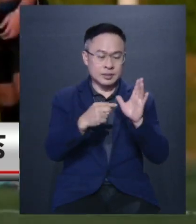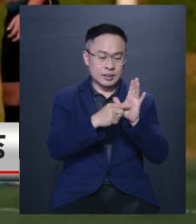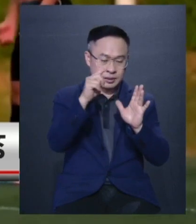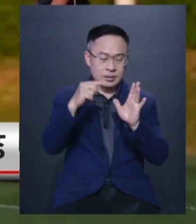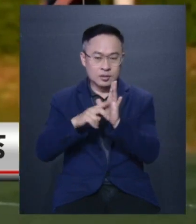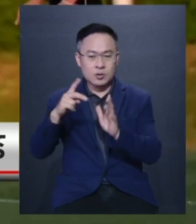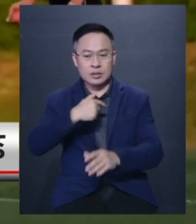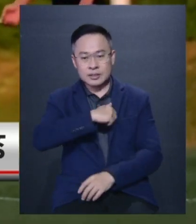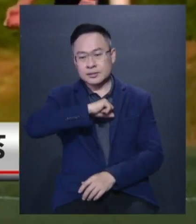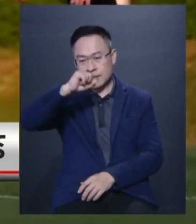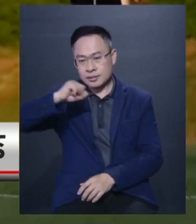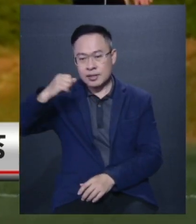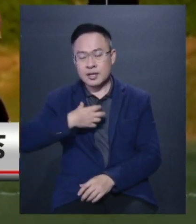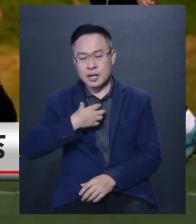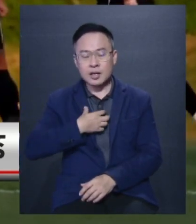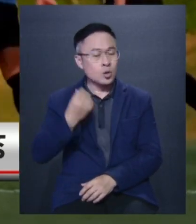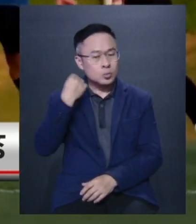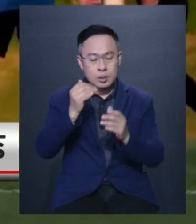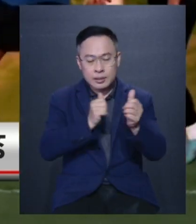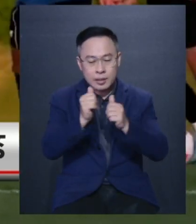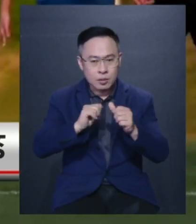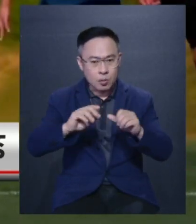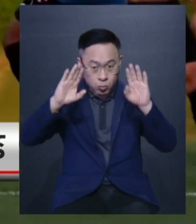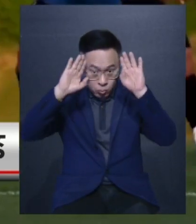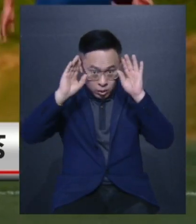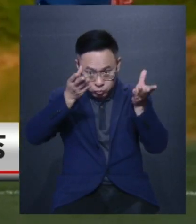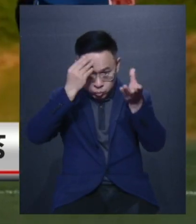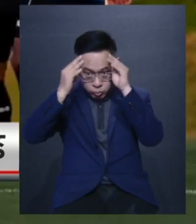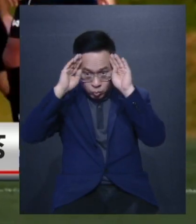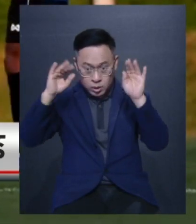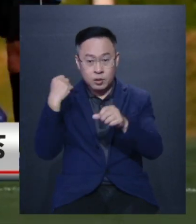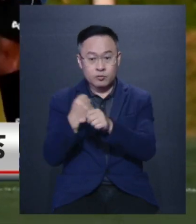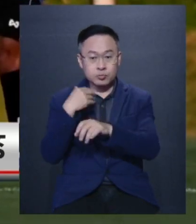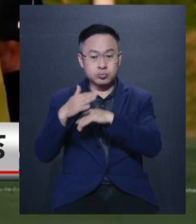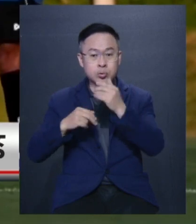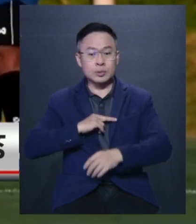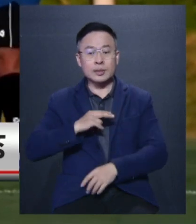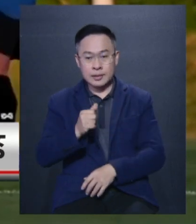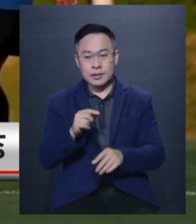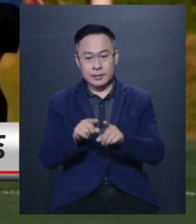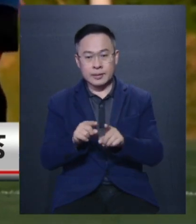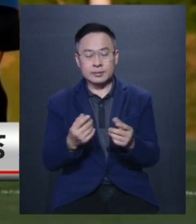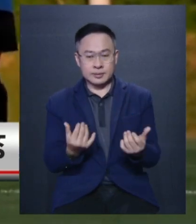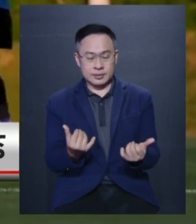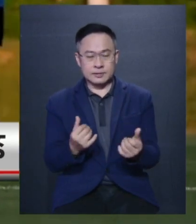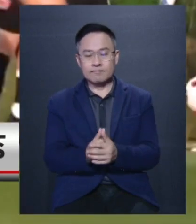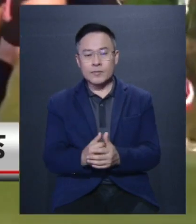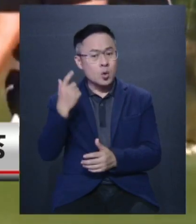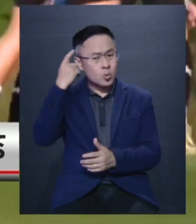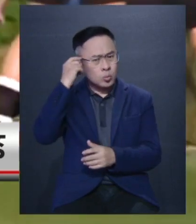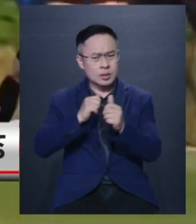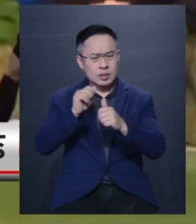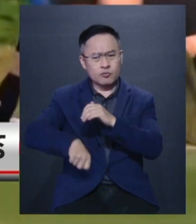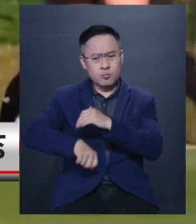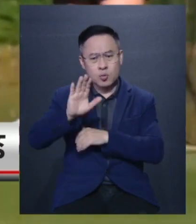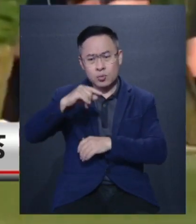ลงสนามผมก็ได้ประสบการณ์มากมายจากครั้งก่อนก็ได้เรียนรู้อะไรจากหลายอย่างแน่นอนว่าการเล่นในไทยกับ